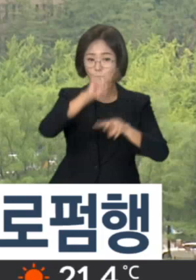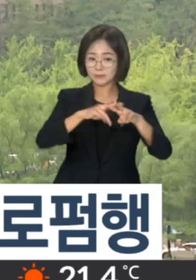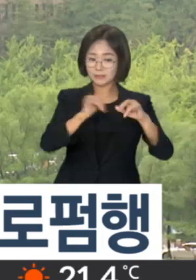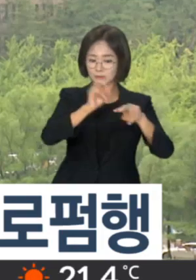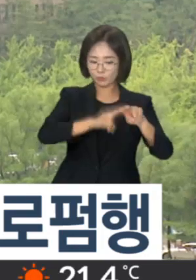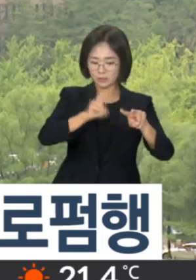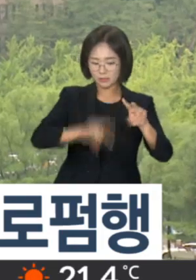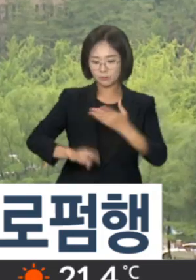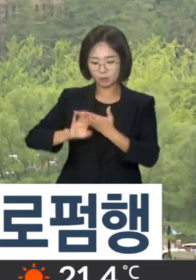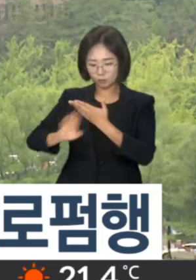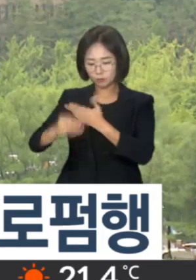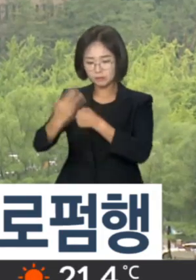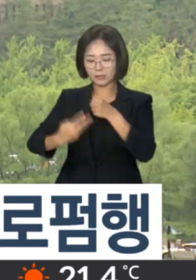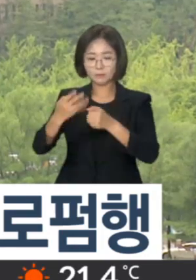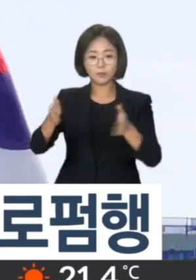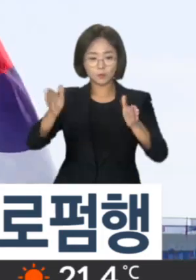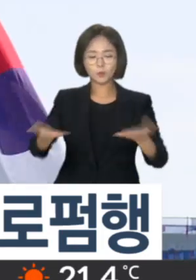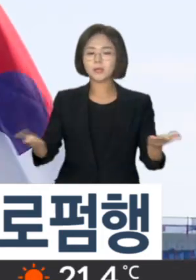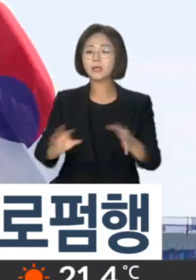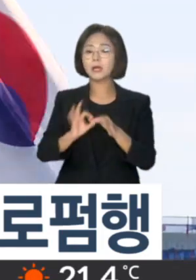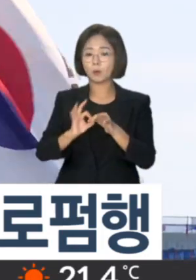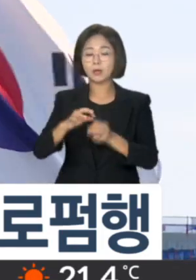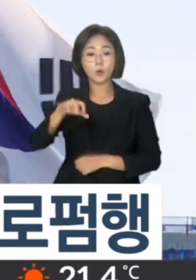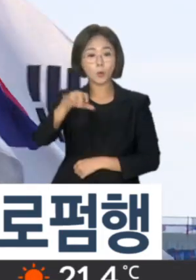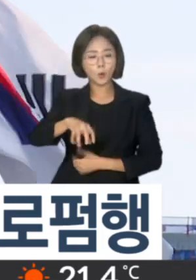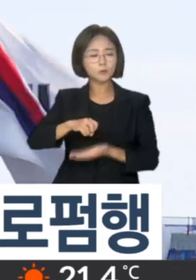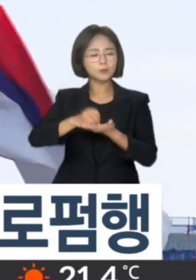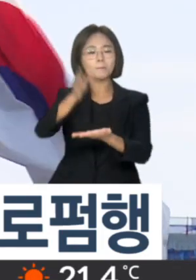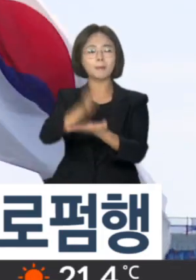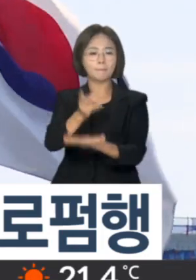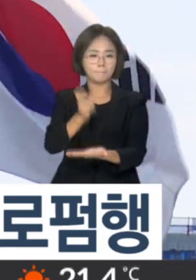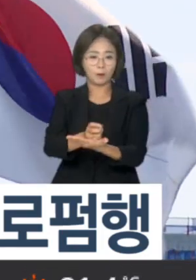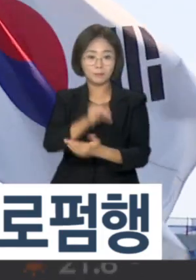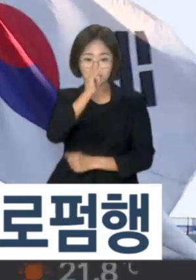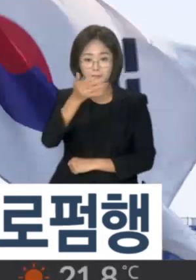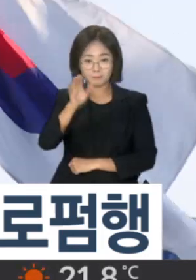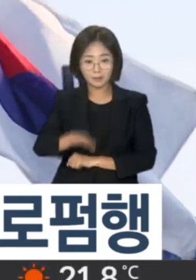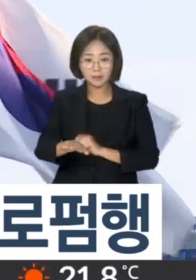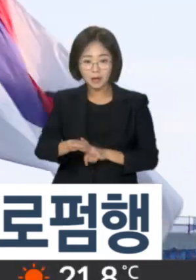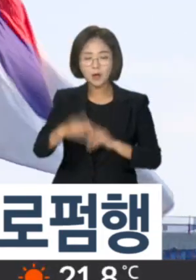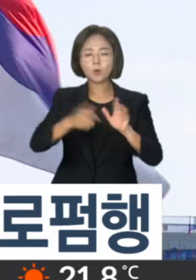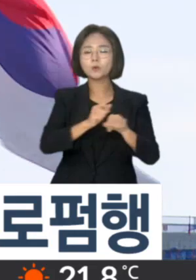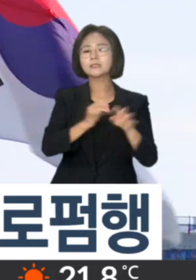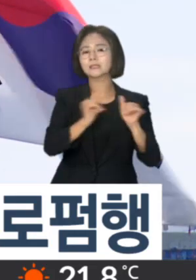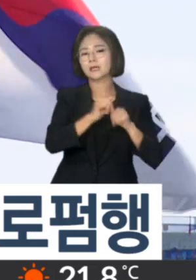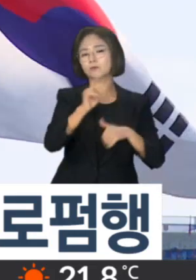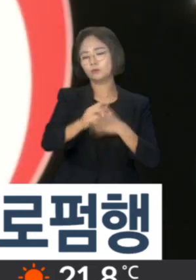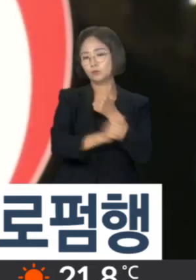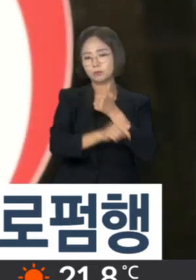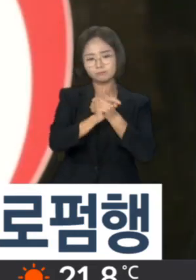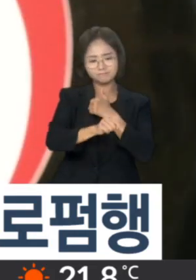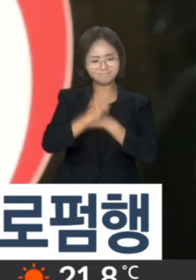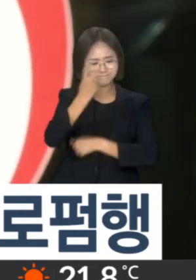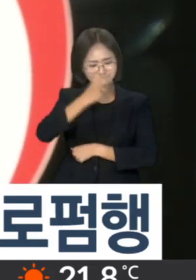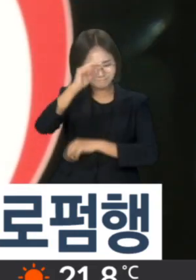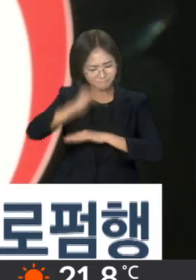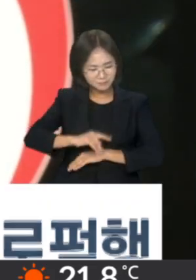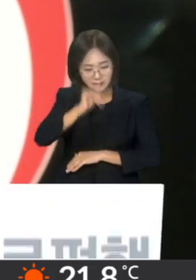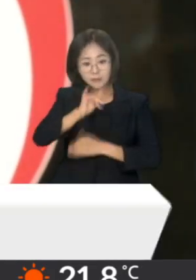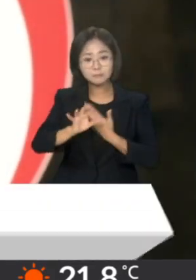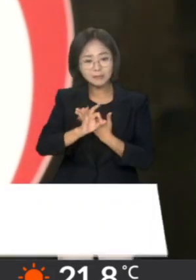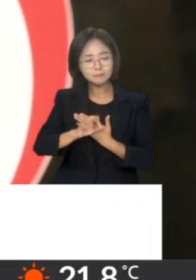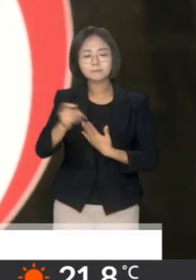고위공무원이 퇴직 후 3년간 업무 관련성이 있는 곳에 취업할 수 없도록 하지만 공직자 윤리위에 별도 심사과정을